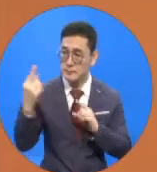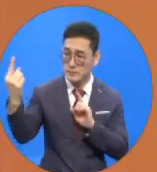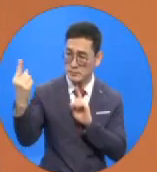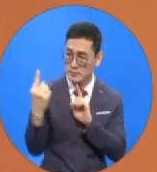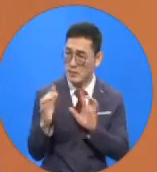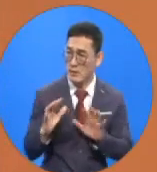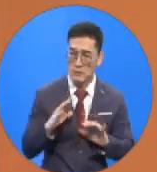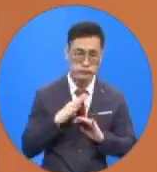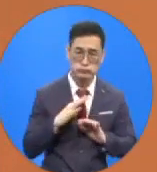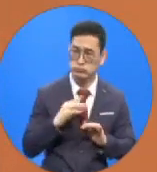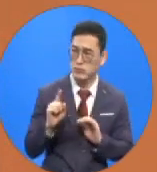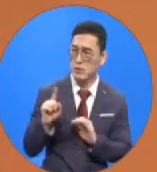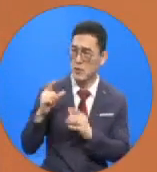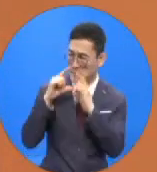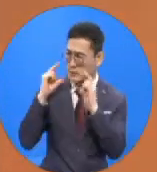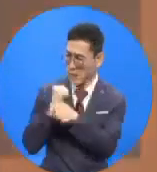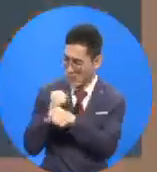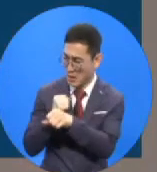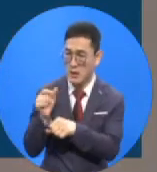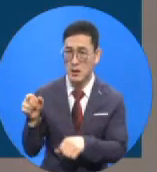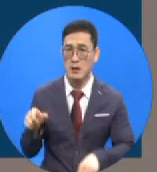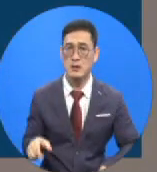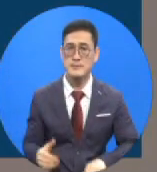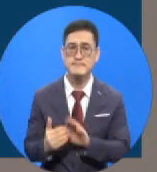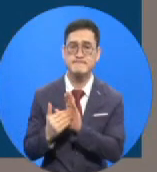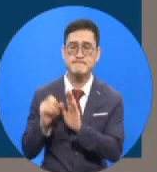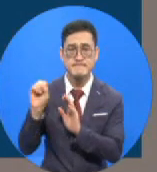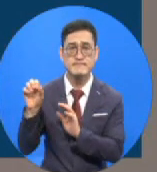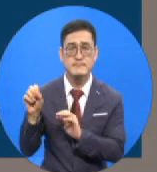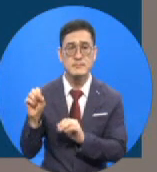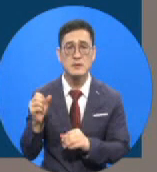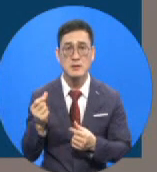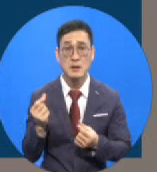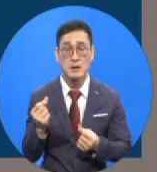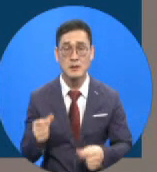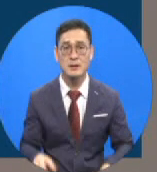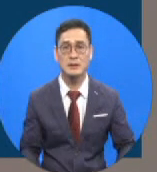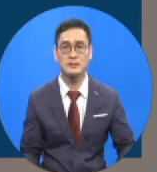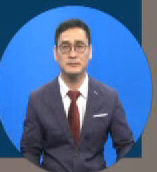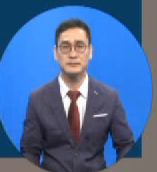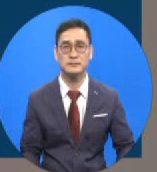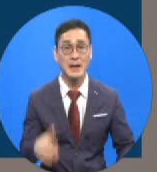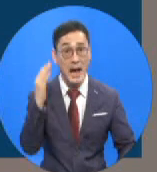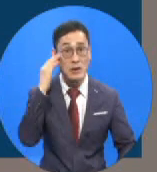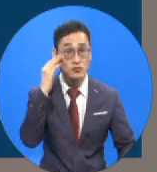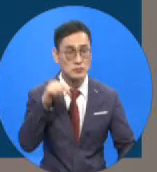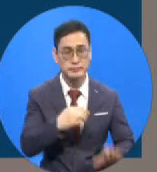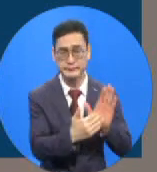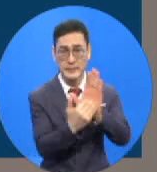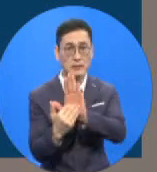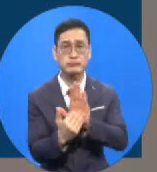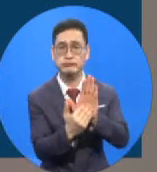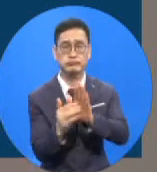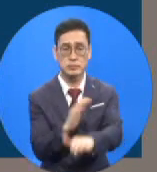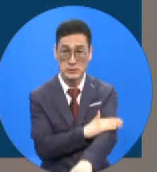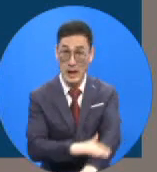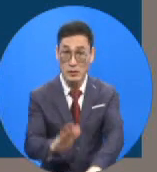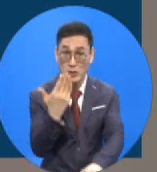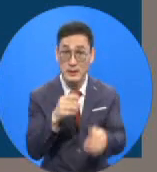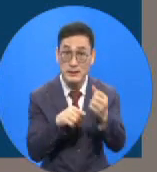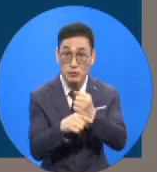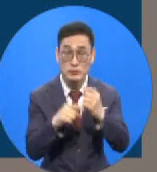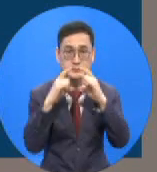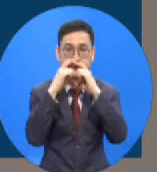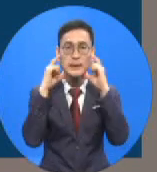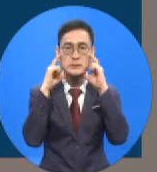상태죠 그게 어린 아르바이 마 국부 방역을 잘한 건 안 초기에 다른 나라에 비해서 마스크 착용을 좀 열심히 뜬 그 계획이 찾아 중요한